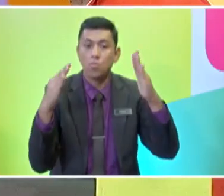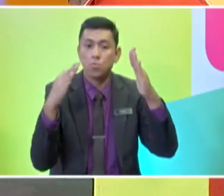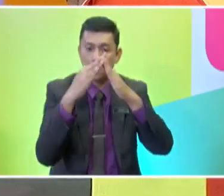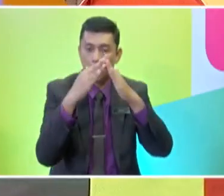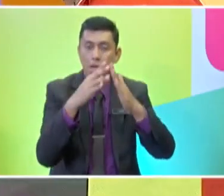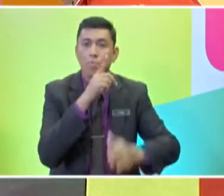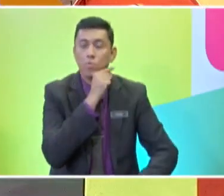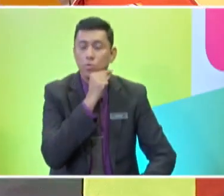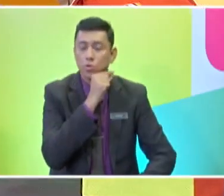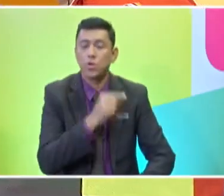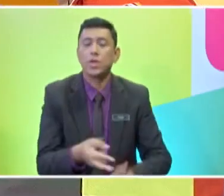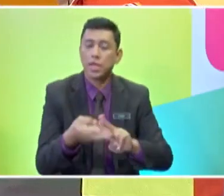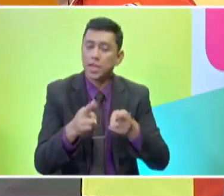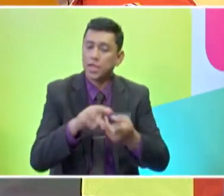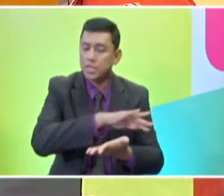burung